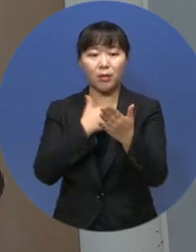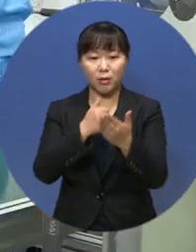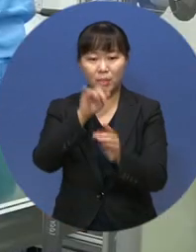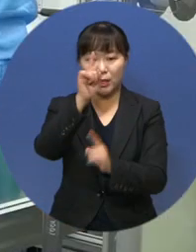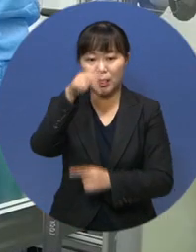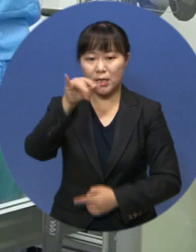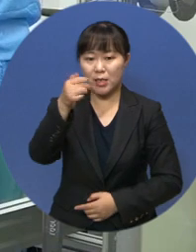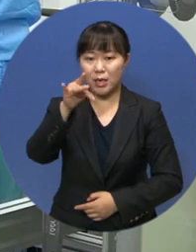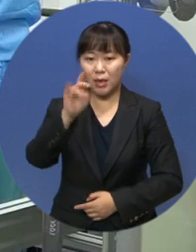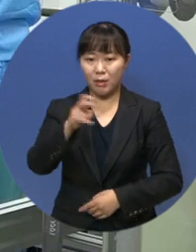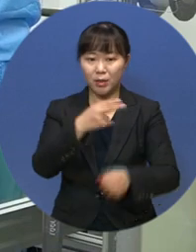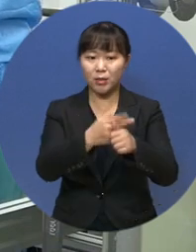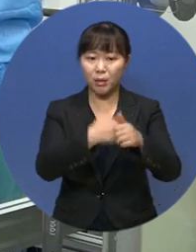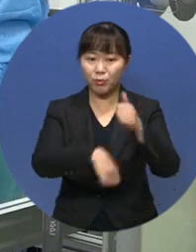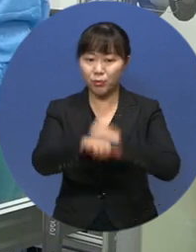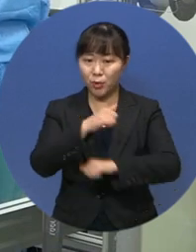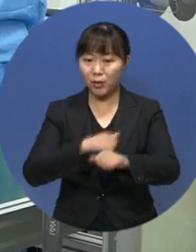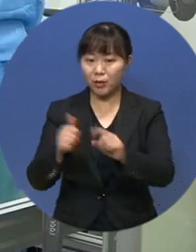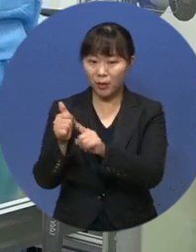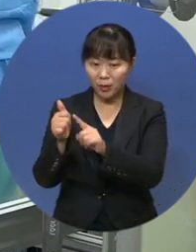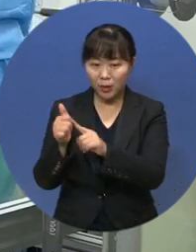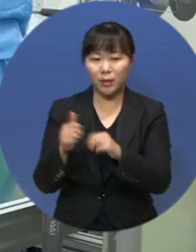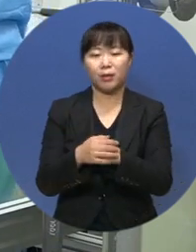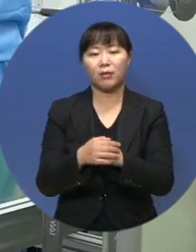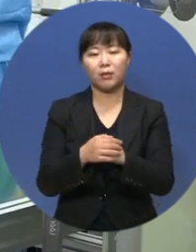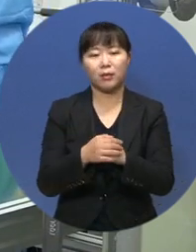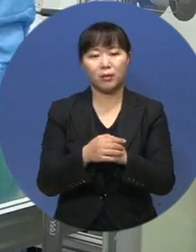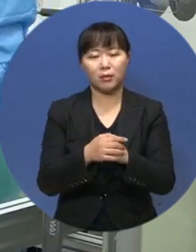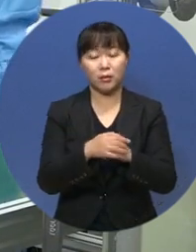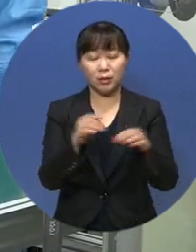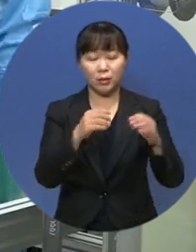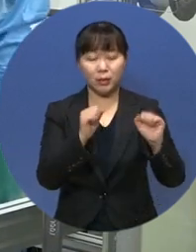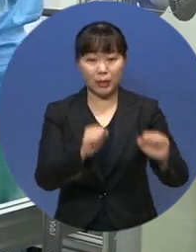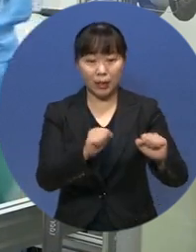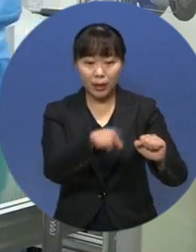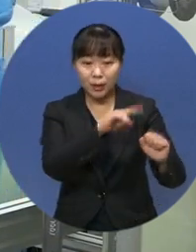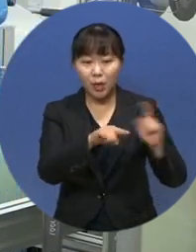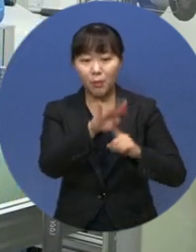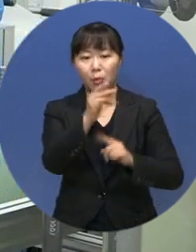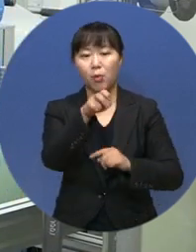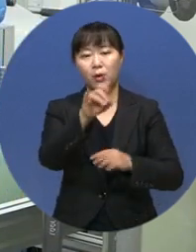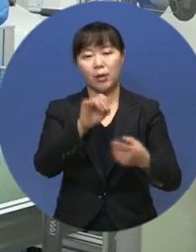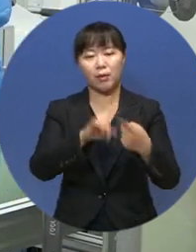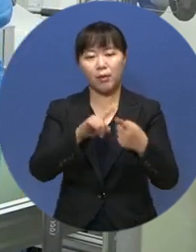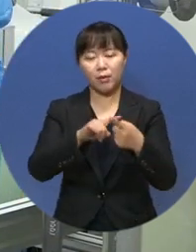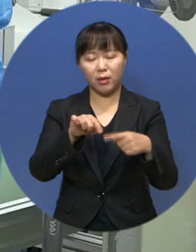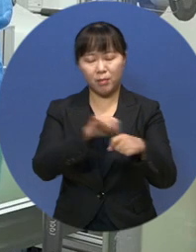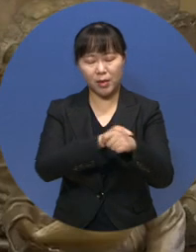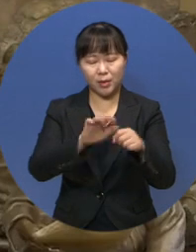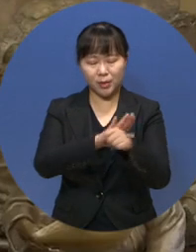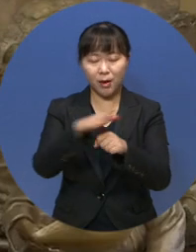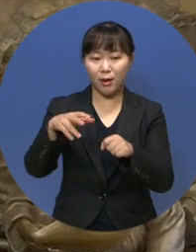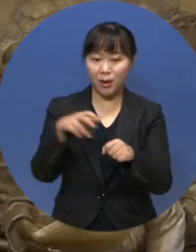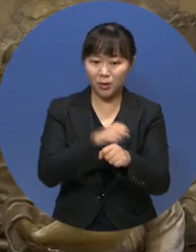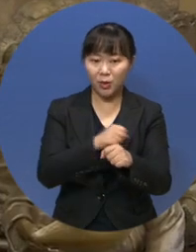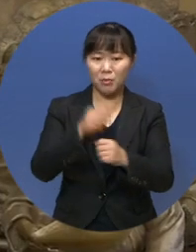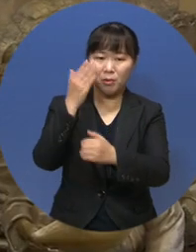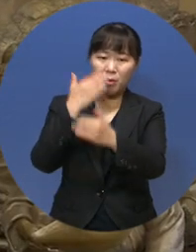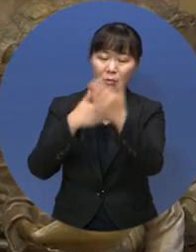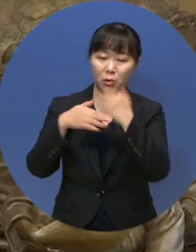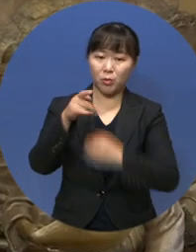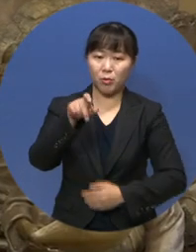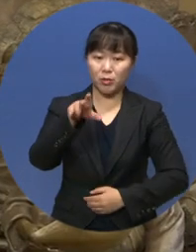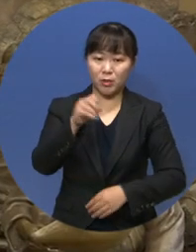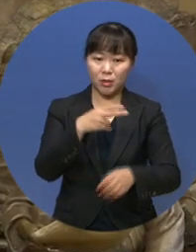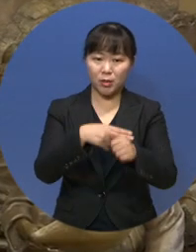이지암 선생의 후손이기도 한 그는 이지암 선생이 모셔져 있는 보령에 대한 남다른 애착으로 과거 토정